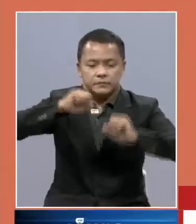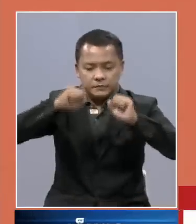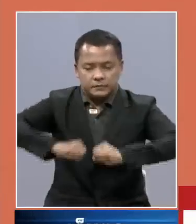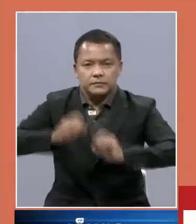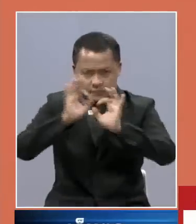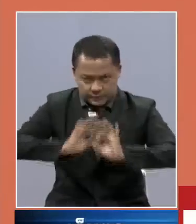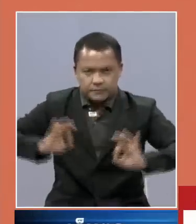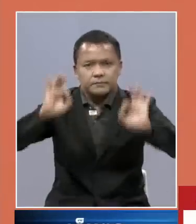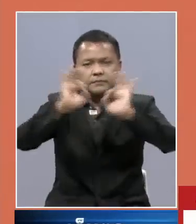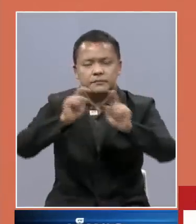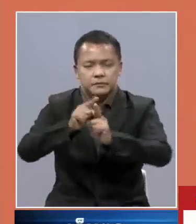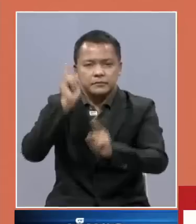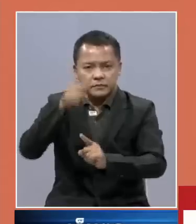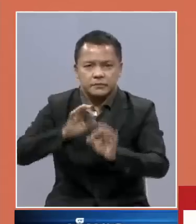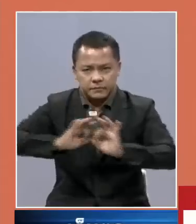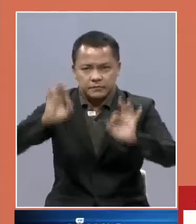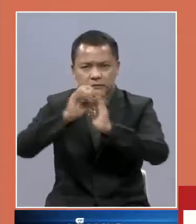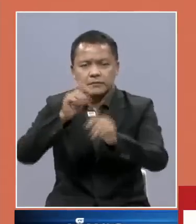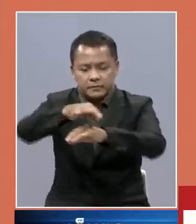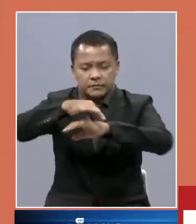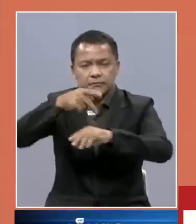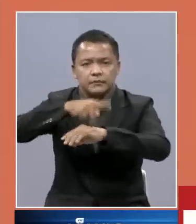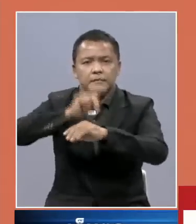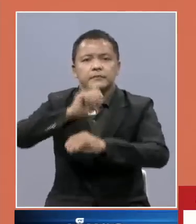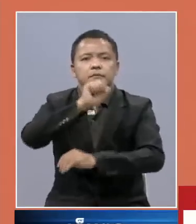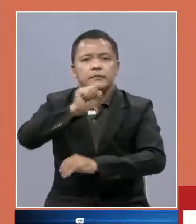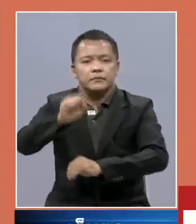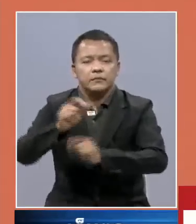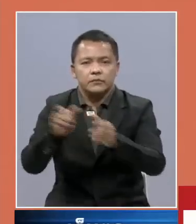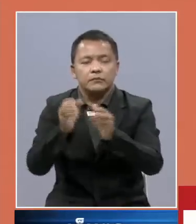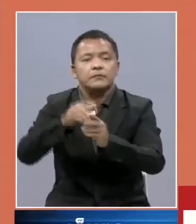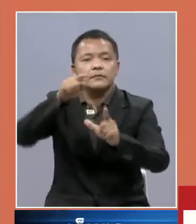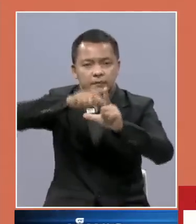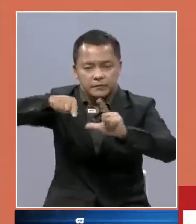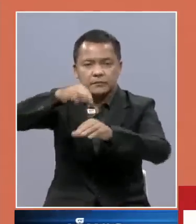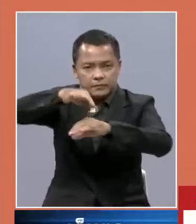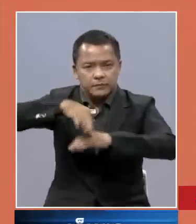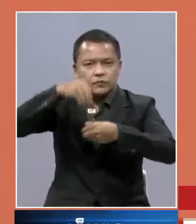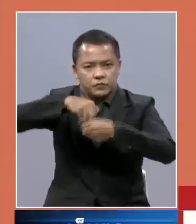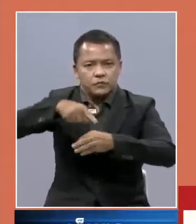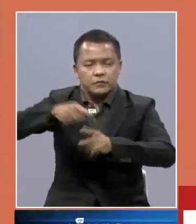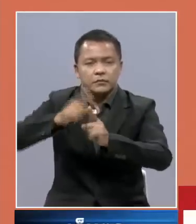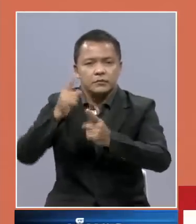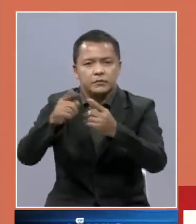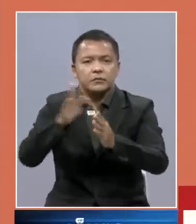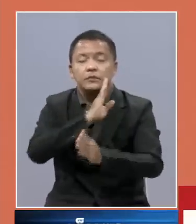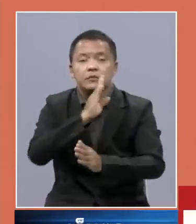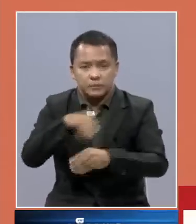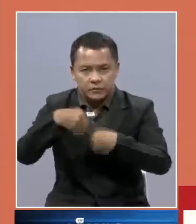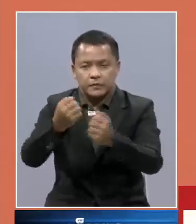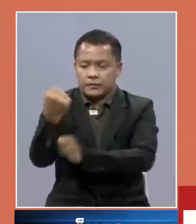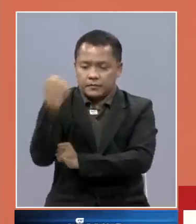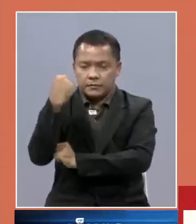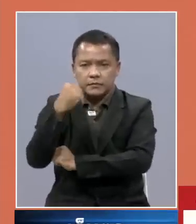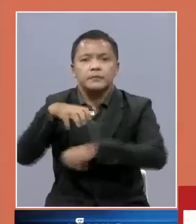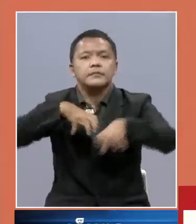เป็นที่จะต้องมีตำแหน่งของประธานสภาไว้กับพรรคก้าวไกลนะคะเพราะว่านอกเหนือไปจากการที่จะต้องใช้อำนาจของ